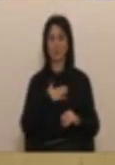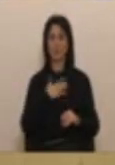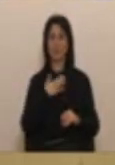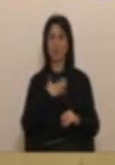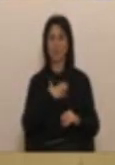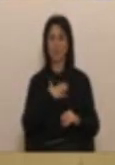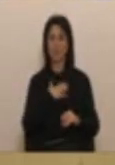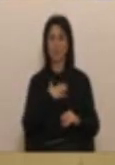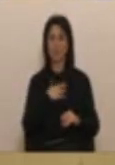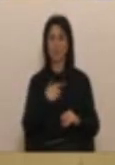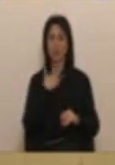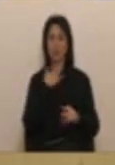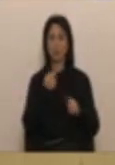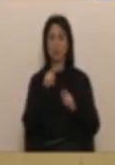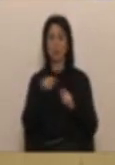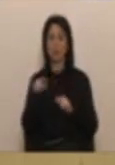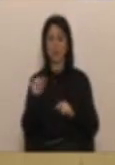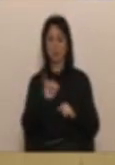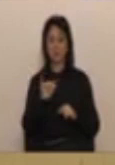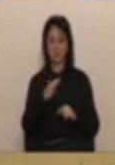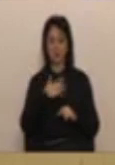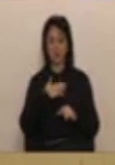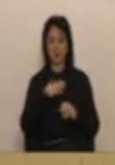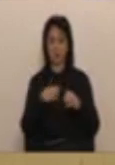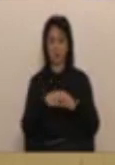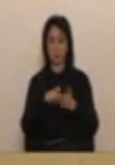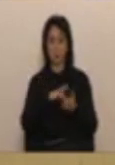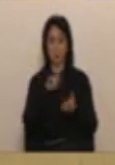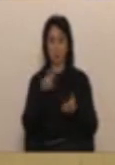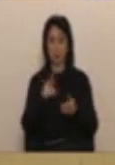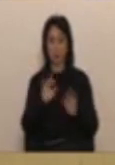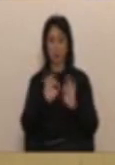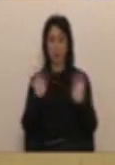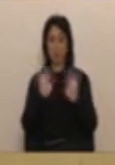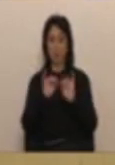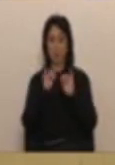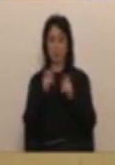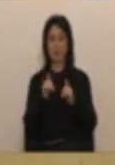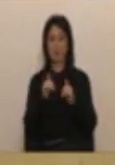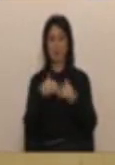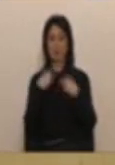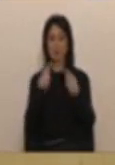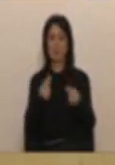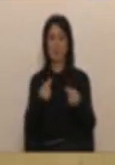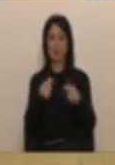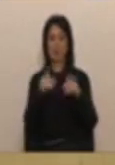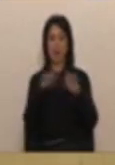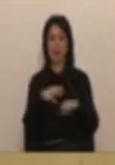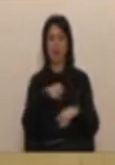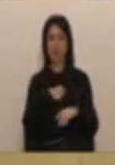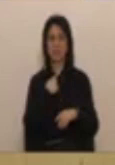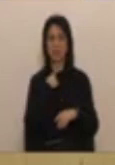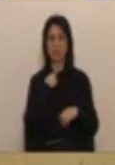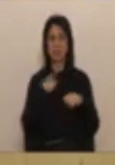ჩვენი იმ მუნიციპალიტეტებში, სადაც ჩვენ გუნდს მოსახლეობამ გამოუცხადა და მისცა გადამწყვეტი